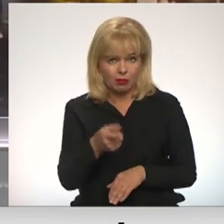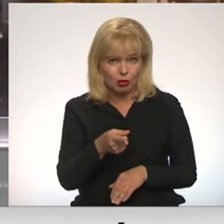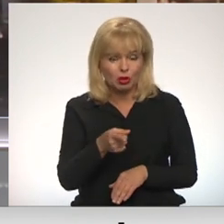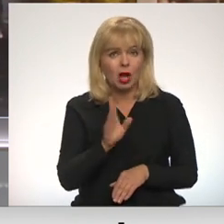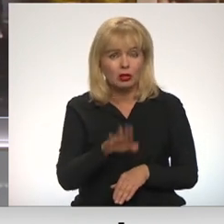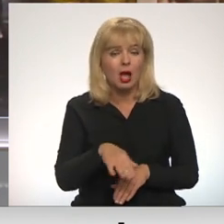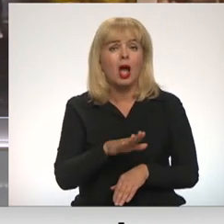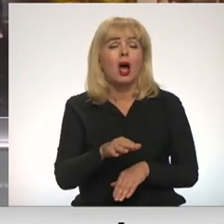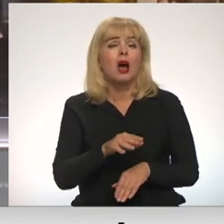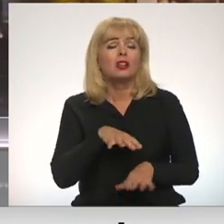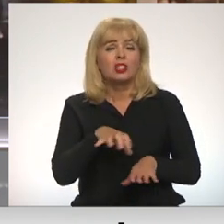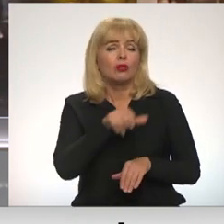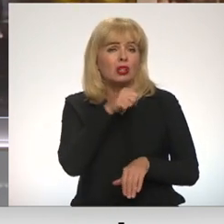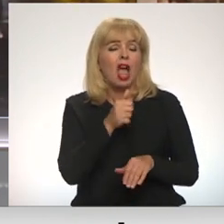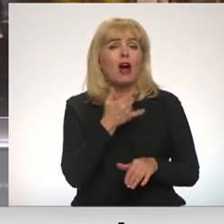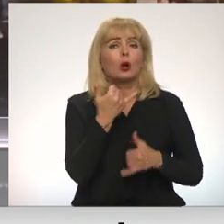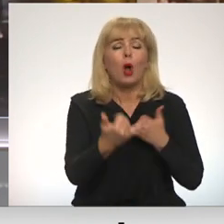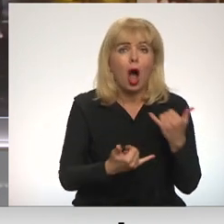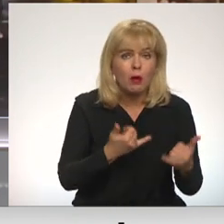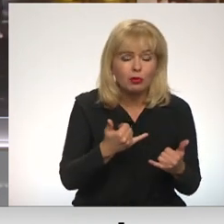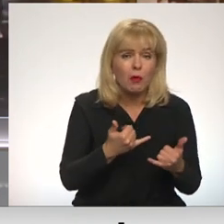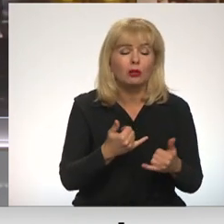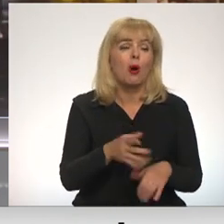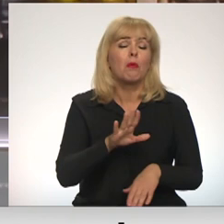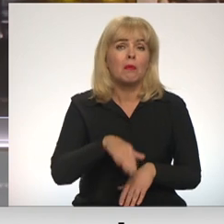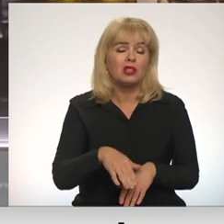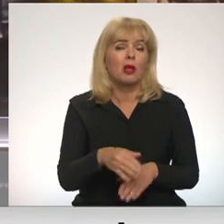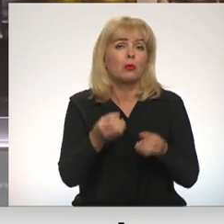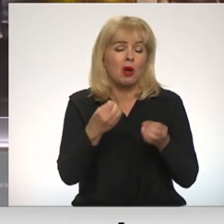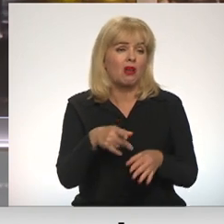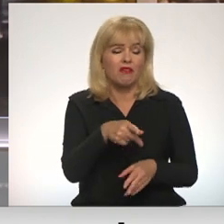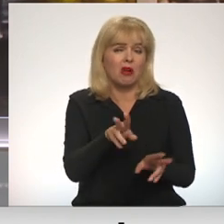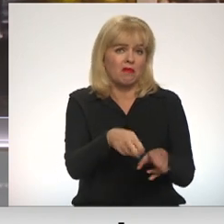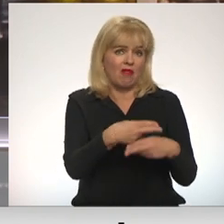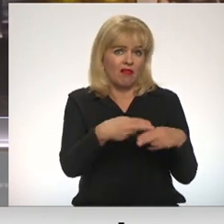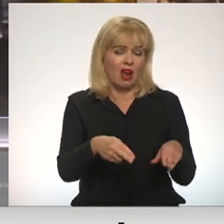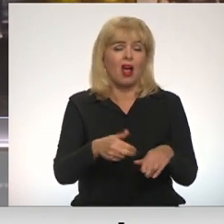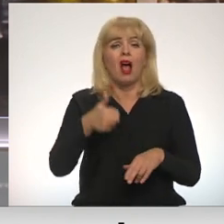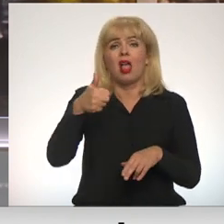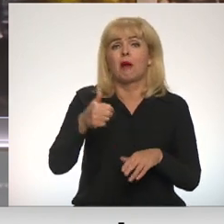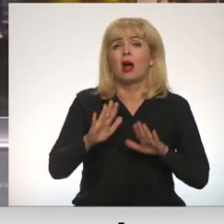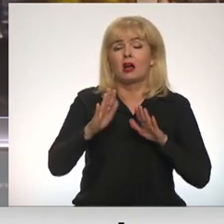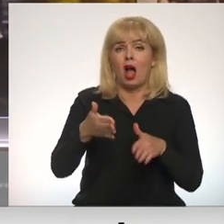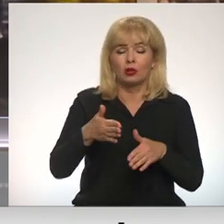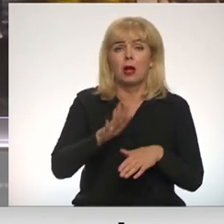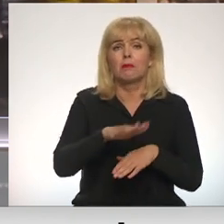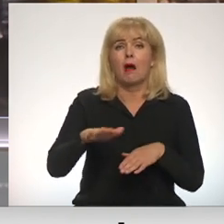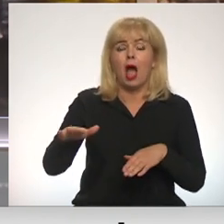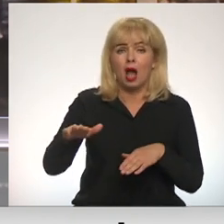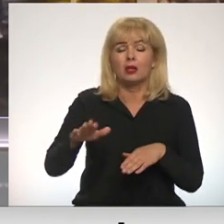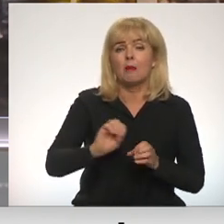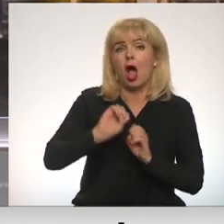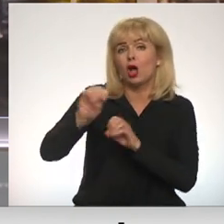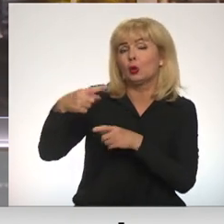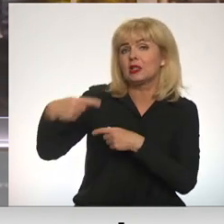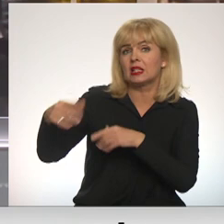ar dzīvnieku nespēja tikt galā vai izrādās, ka viņam tāds nemaz nav vajadzīgs. Un labākajā gadījumā dzīvniekam atrod jaunas mājas